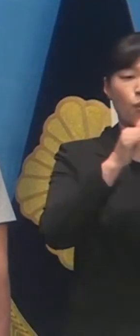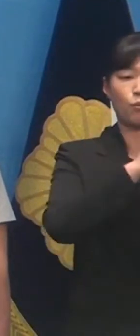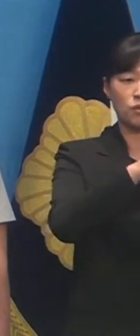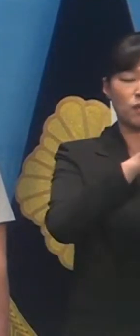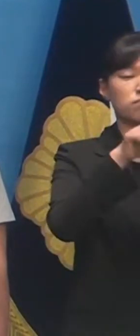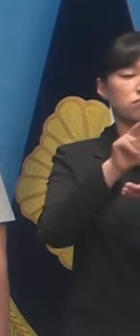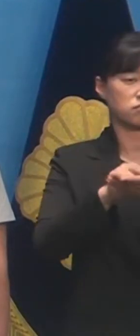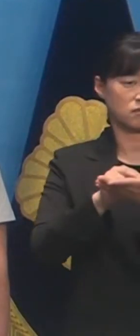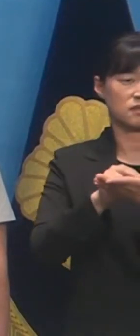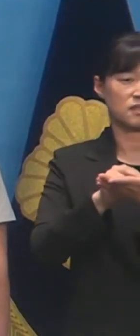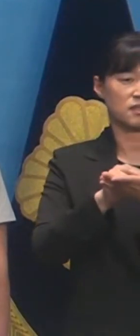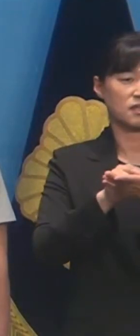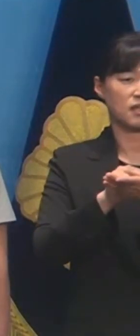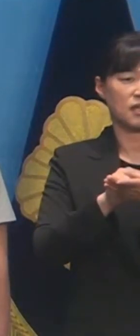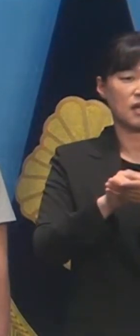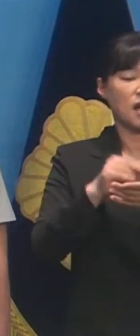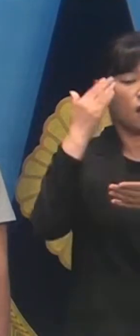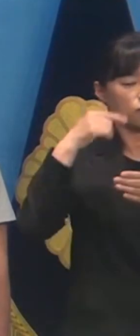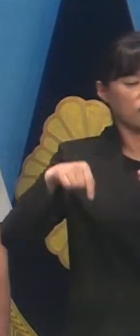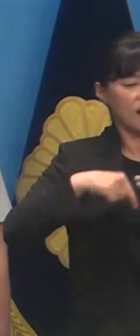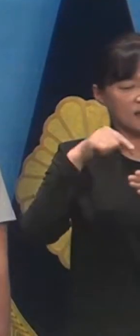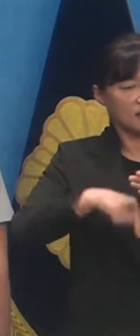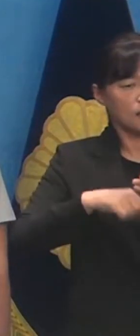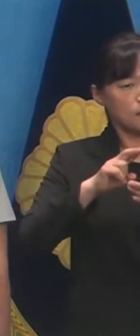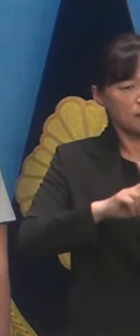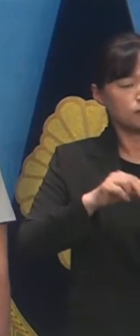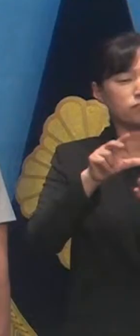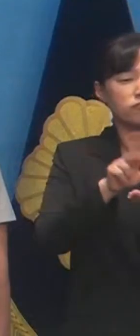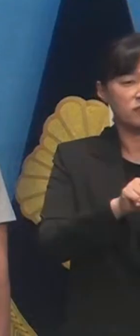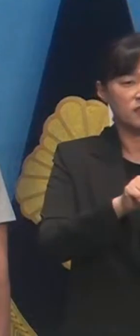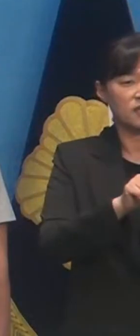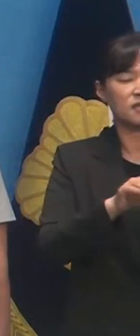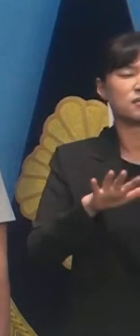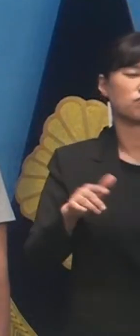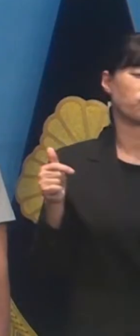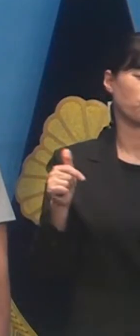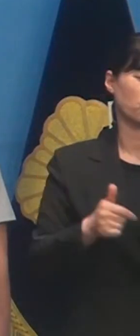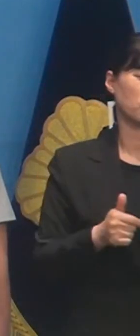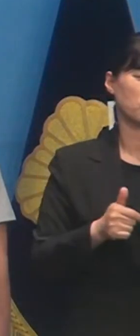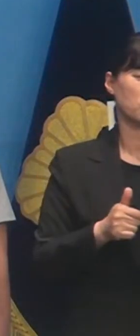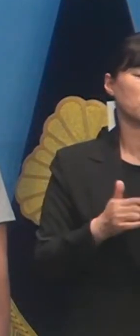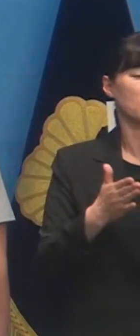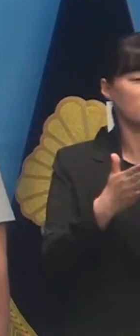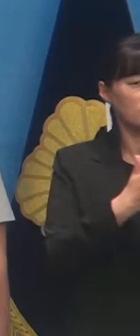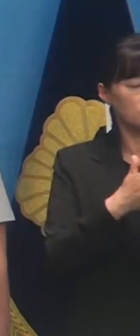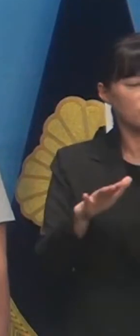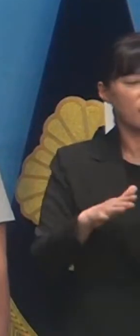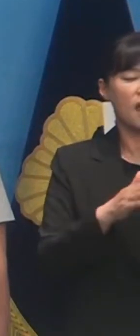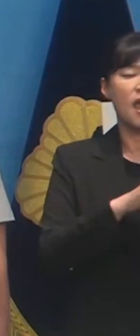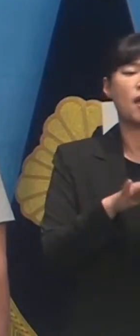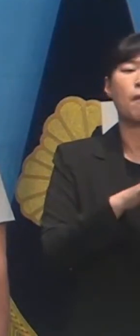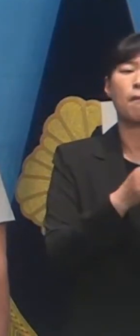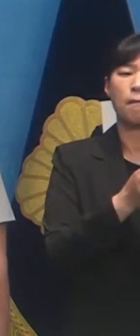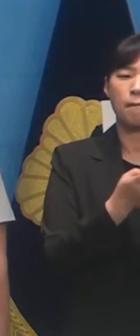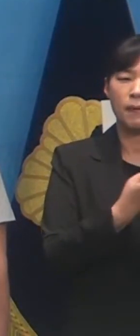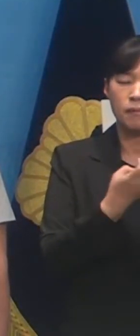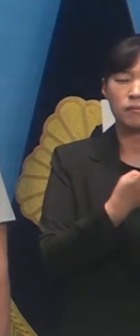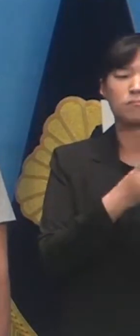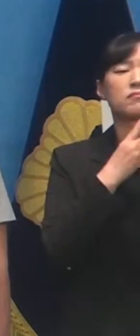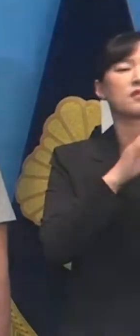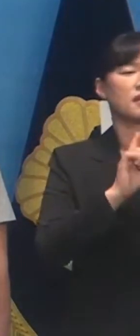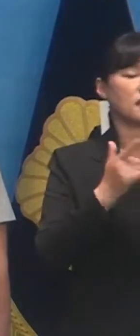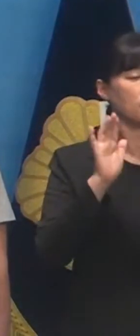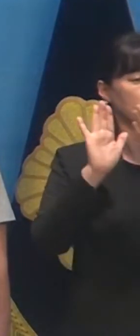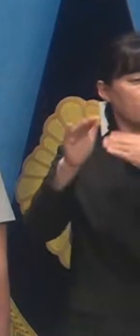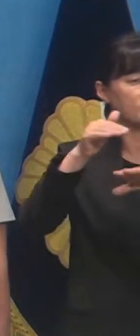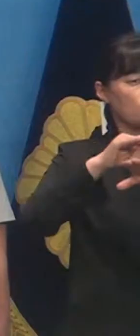신차 문제라든지 내수 시장에 계속해서 위축되고 있는데 내수 시장을 위한 대책뿐만 아니라